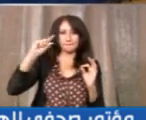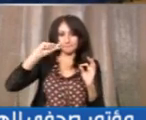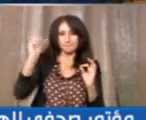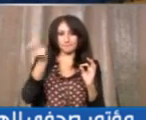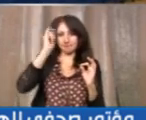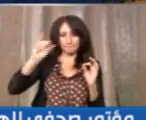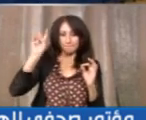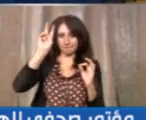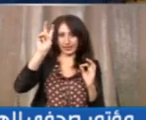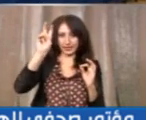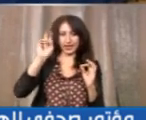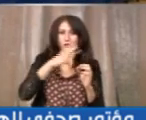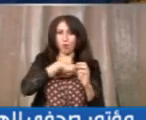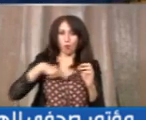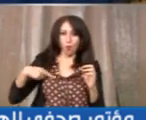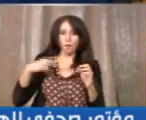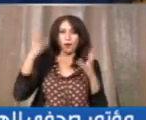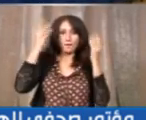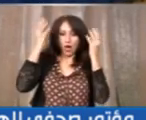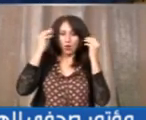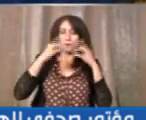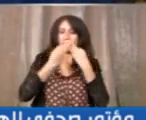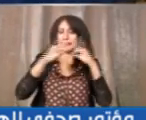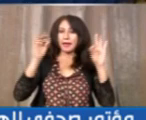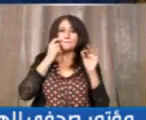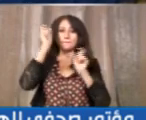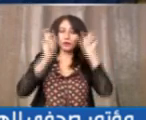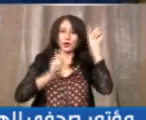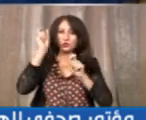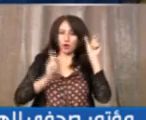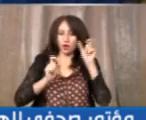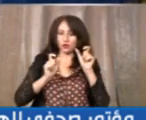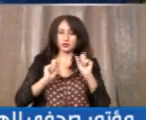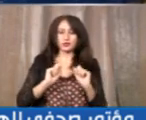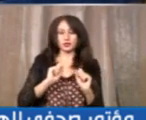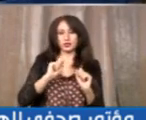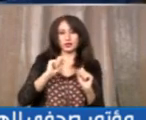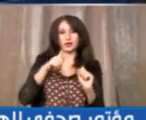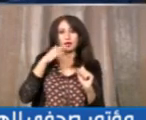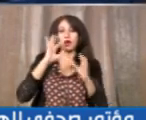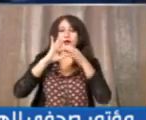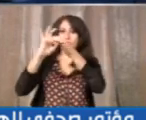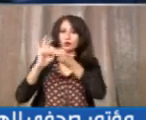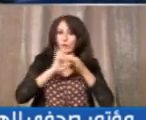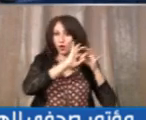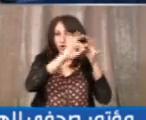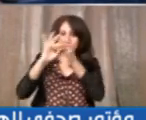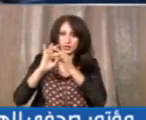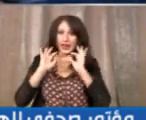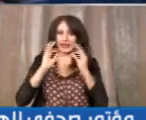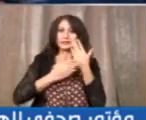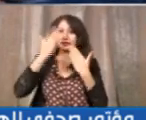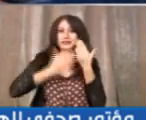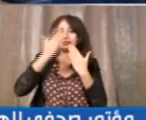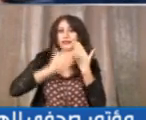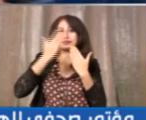كل من لديه بيانات تتعلق بالمواطنين بنحاول نتواصل وناخد عشان نحدثها